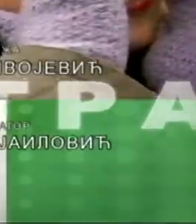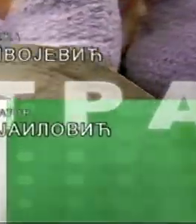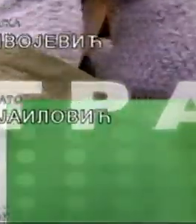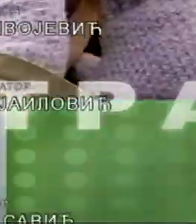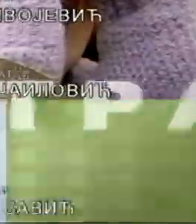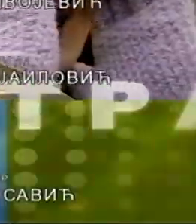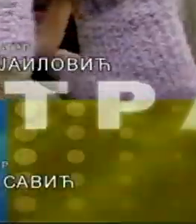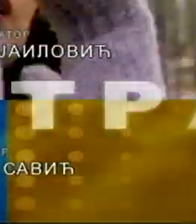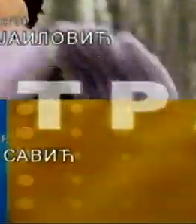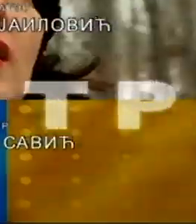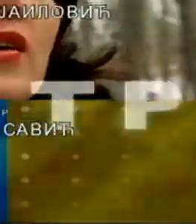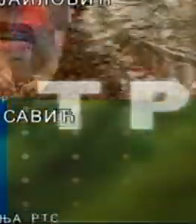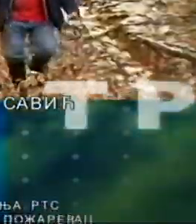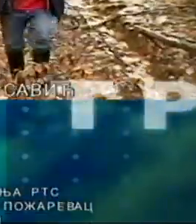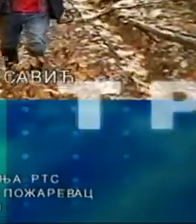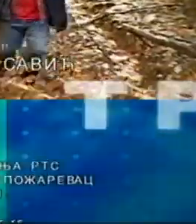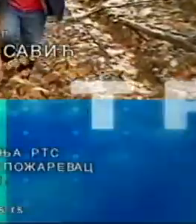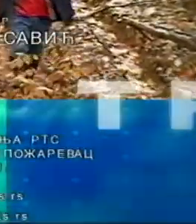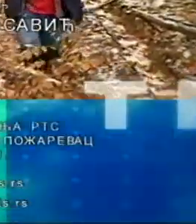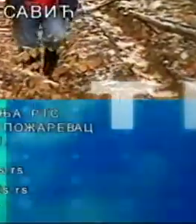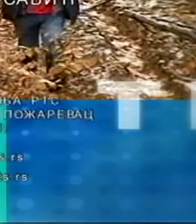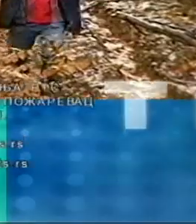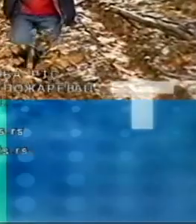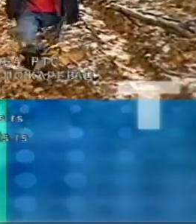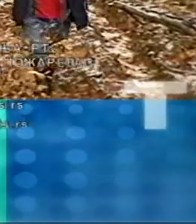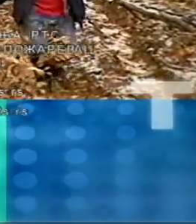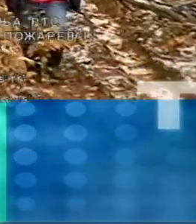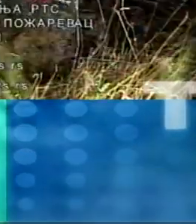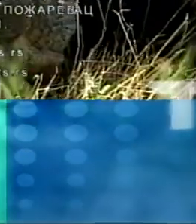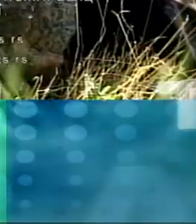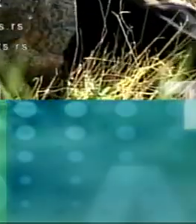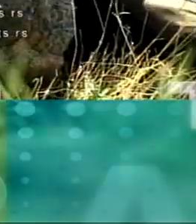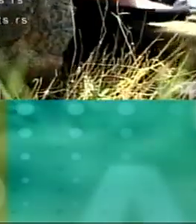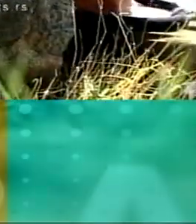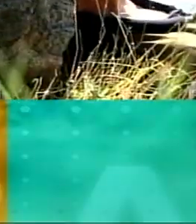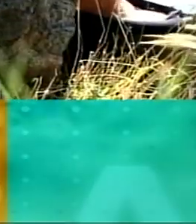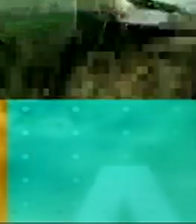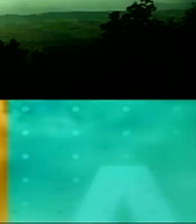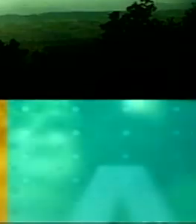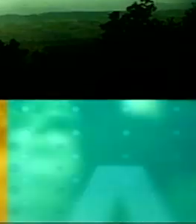Čekamo celo jutro.